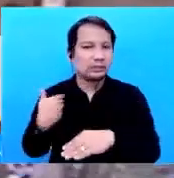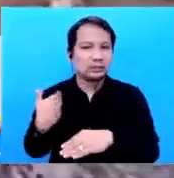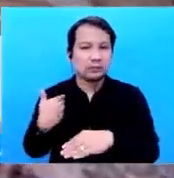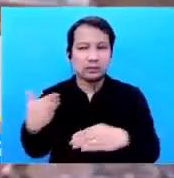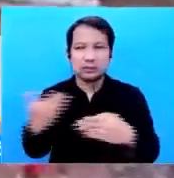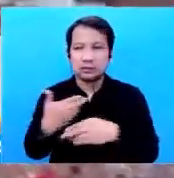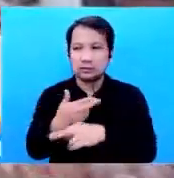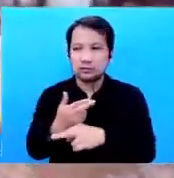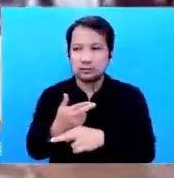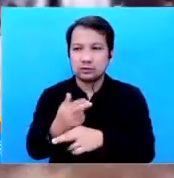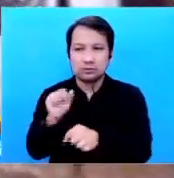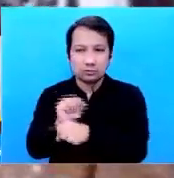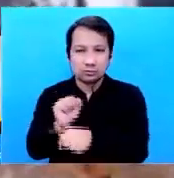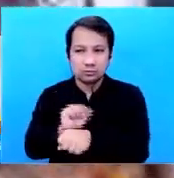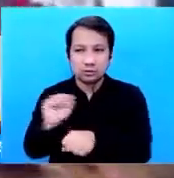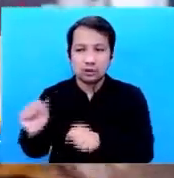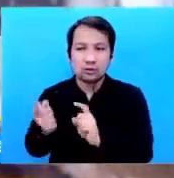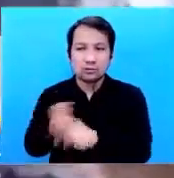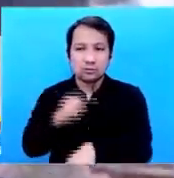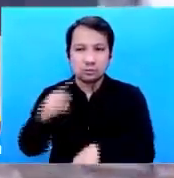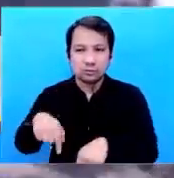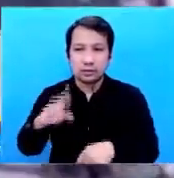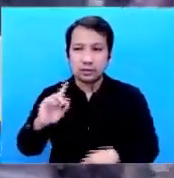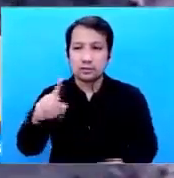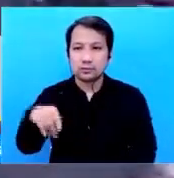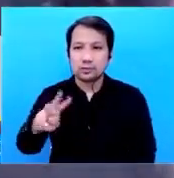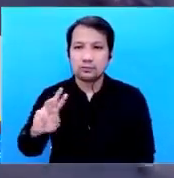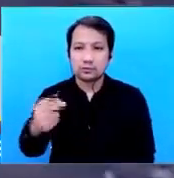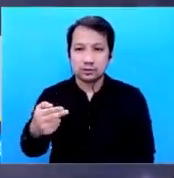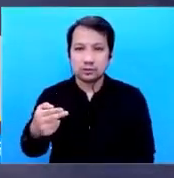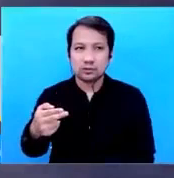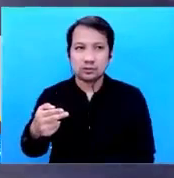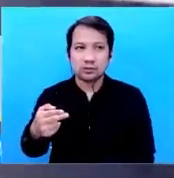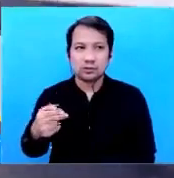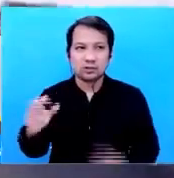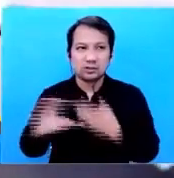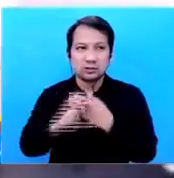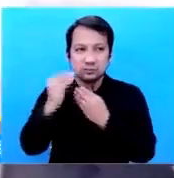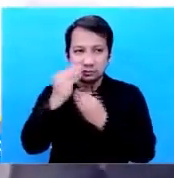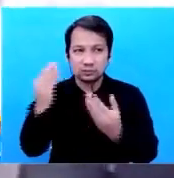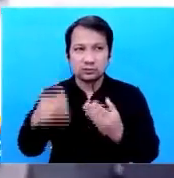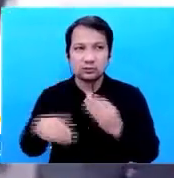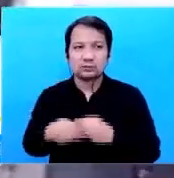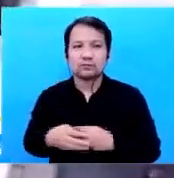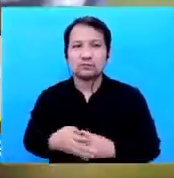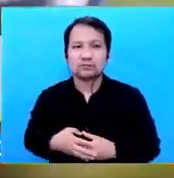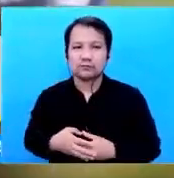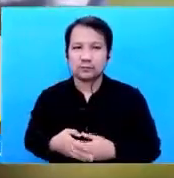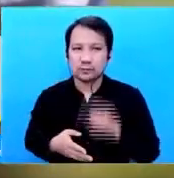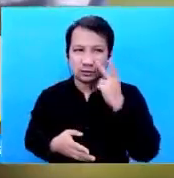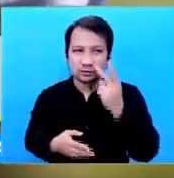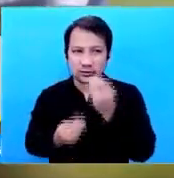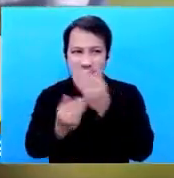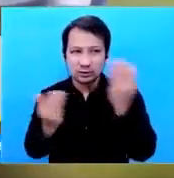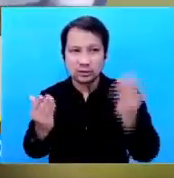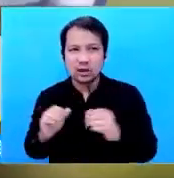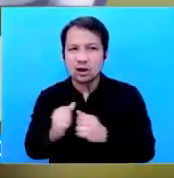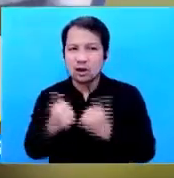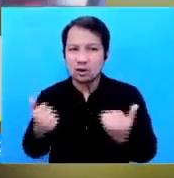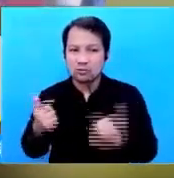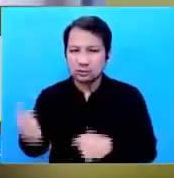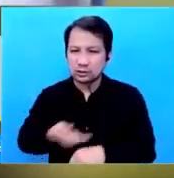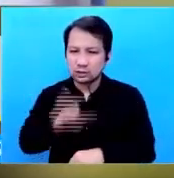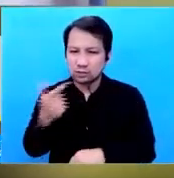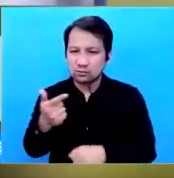yung tinatrabaho ng taga DPWH at saka na yung contractor. Okay, so tinitingnan po natin, no, gaano po katagal